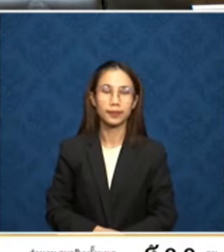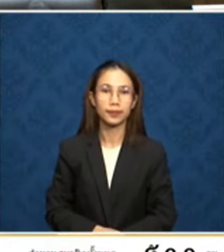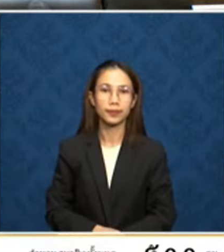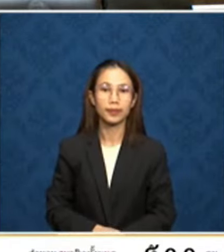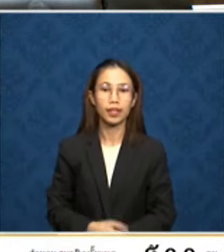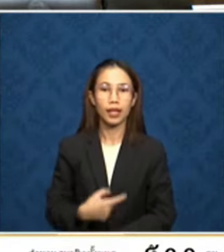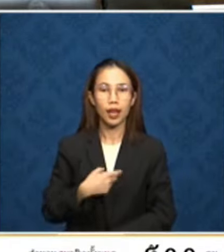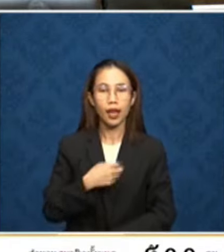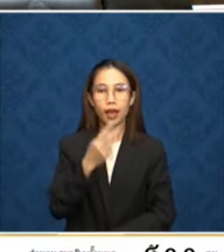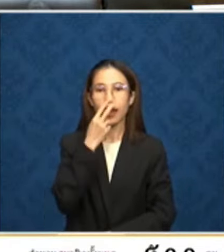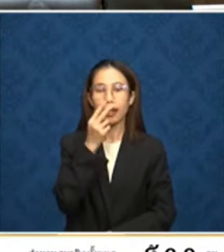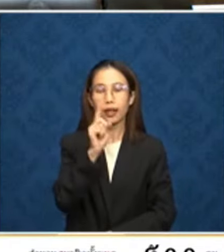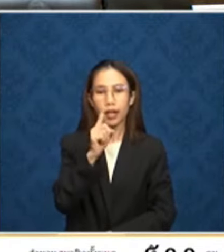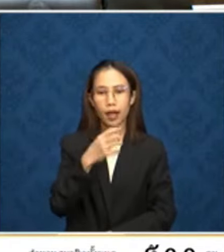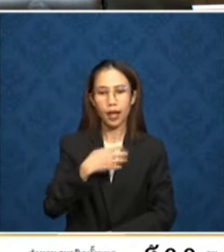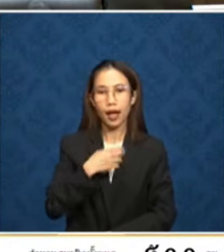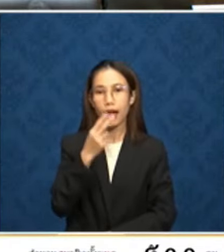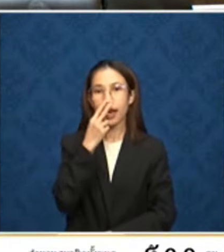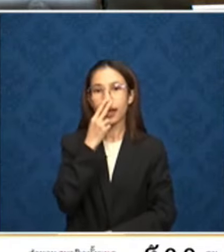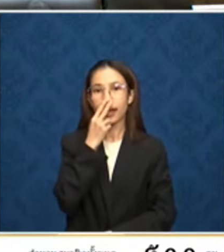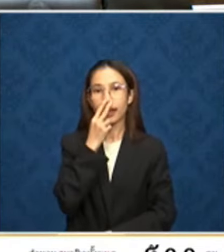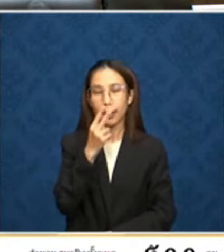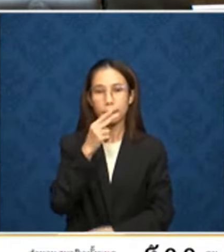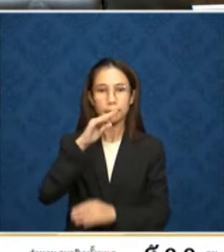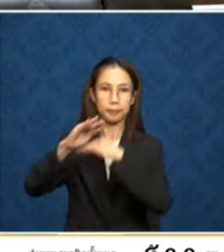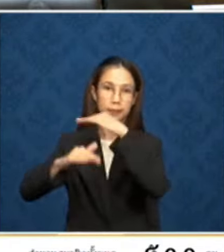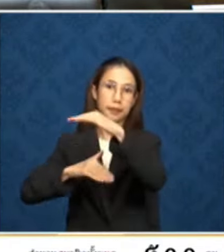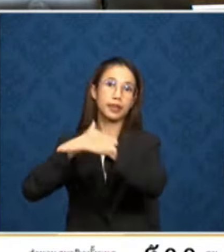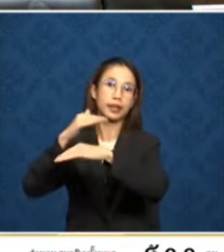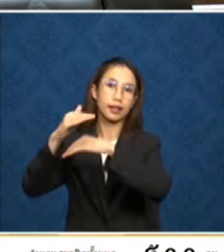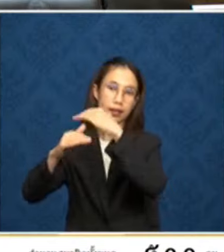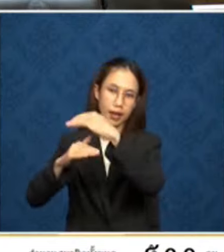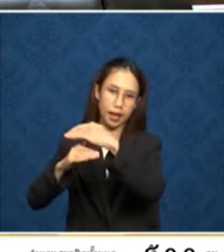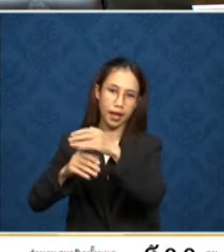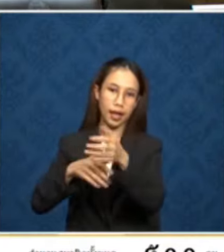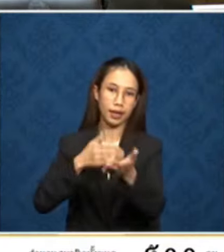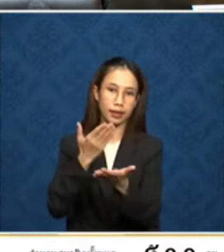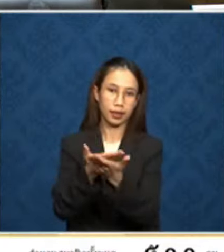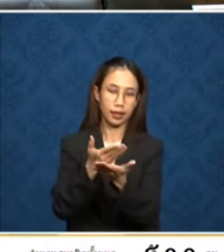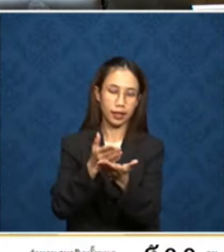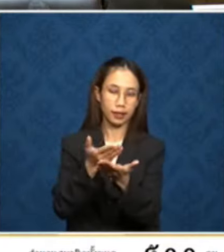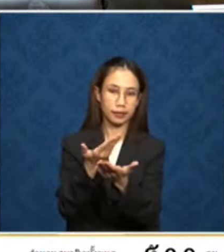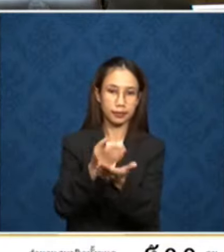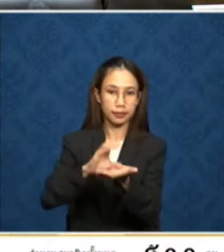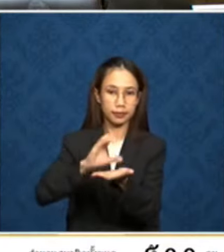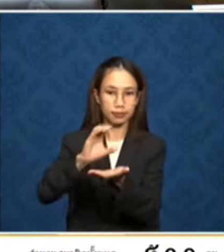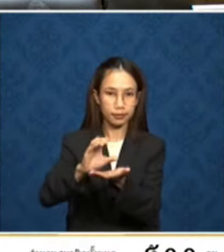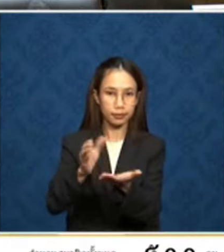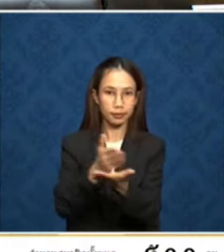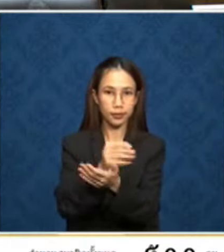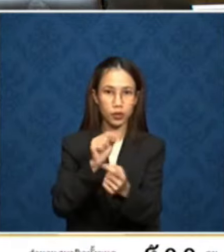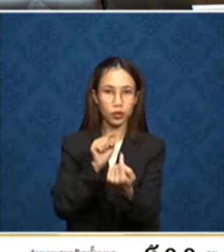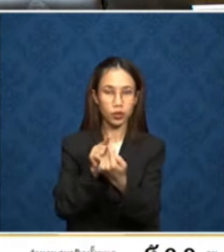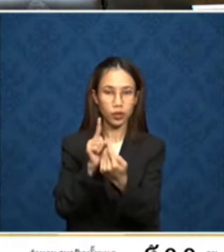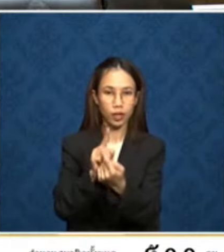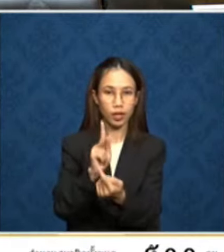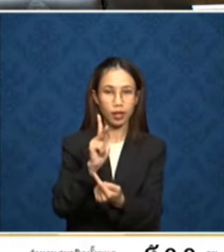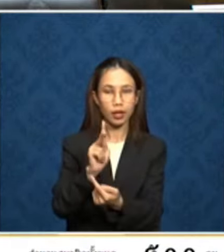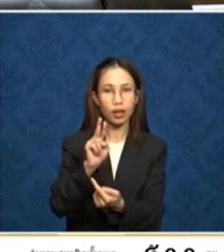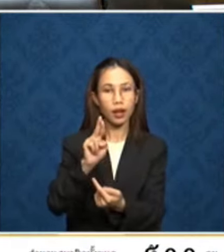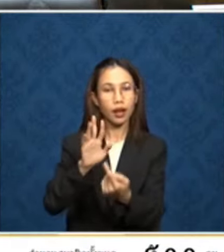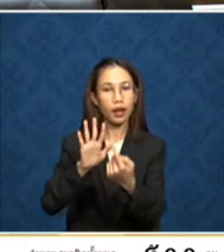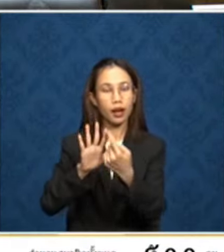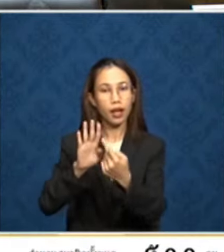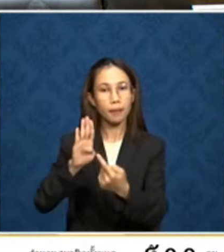ดิฉันเห็นแนวโน้มในเรื่องของการพัฒนาเอ่อการจัดสรรงบประมาณฉบับนี้ค่ะในพื้นที่ลาดกระบังยังมีคลังเก็บสินค้า